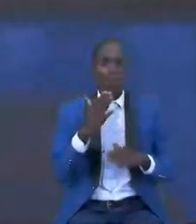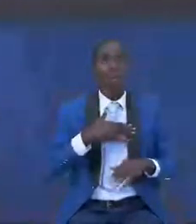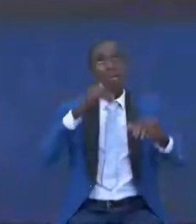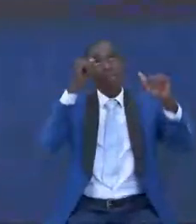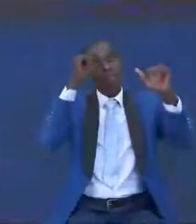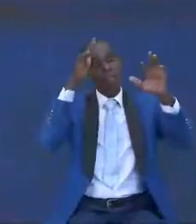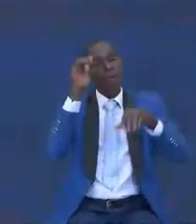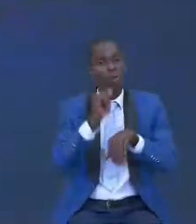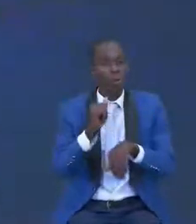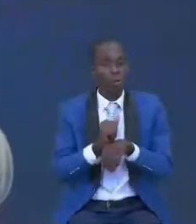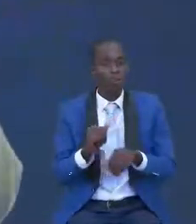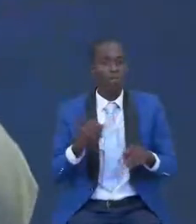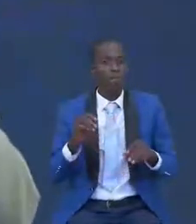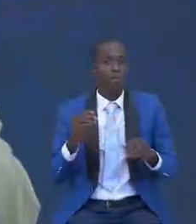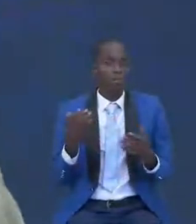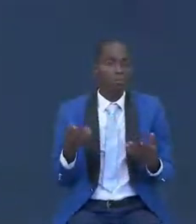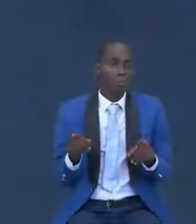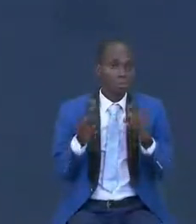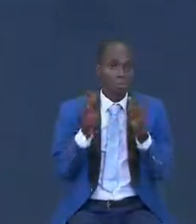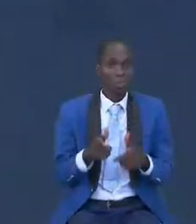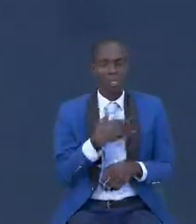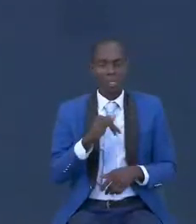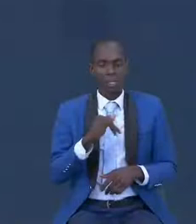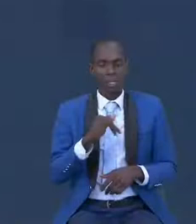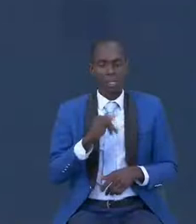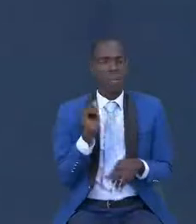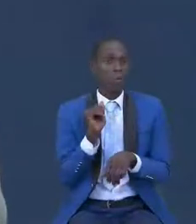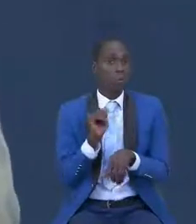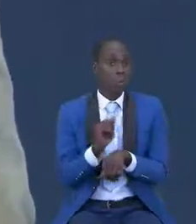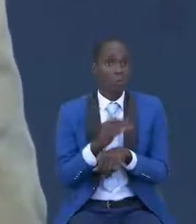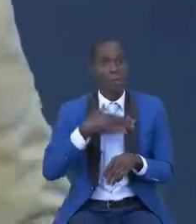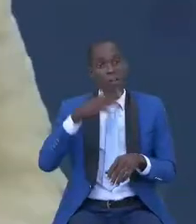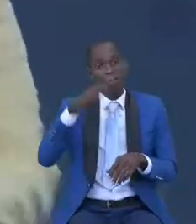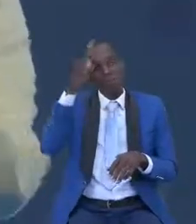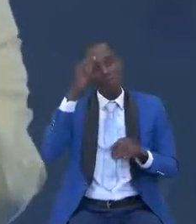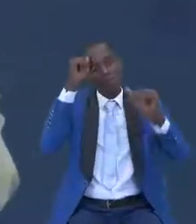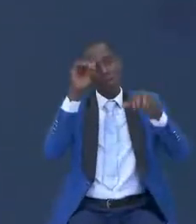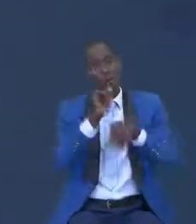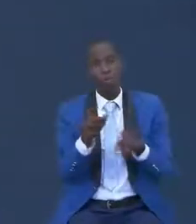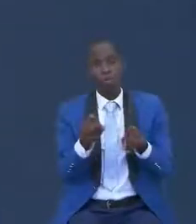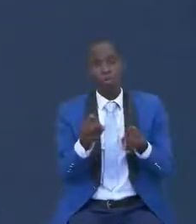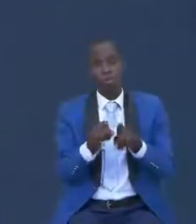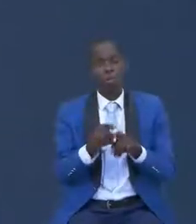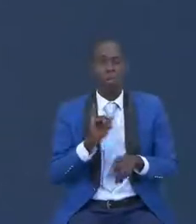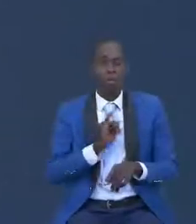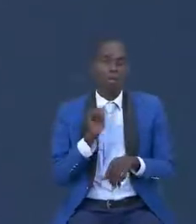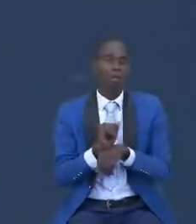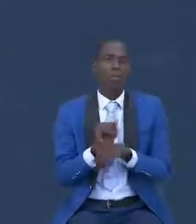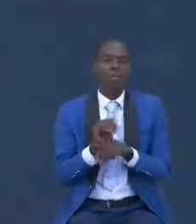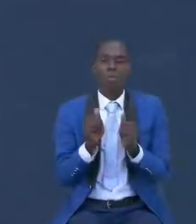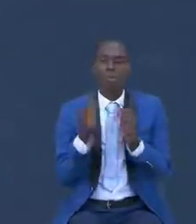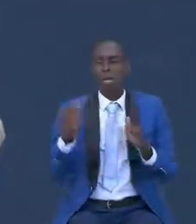les gens demandent dans la prière, mon Père agit jusqu'à présent, moi aussi j'agis. Comme le